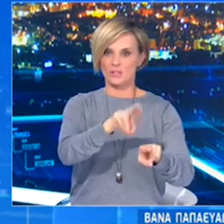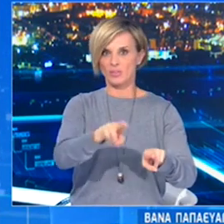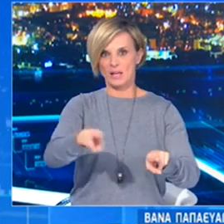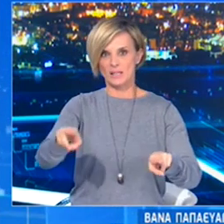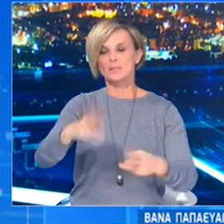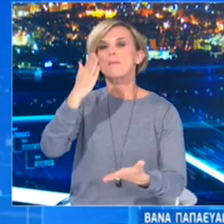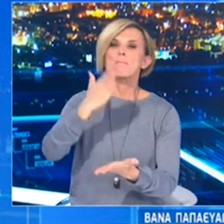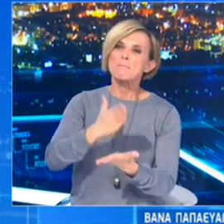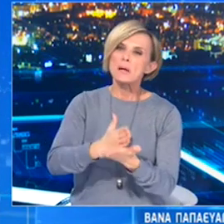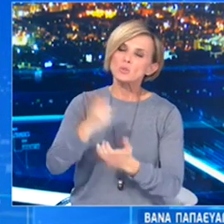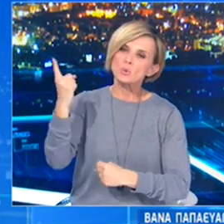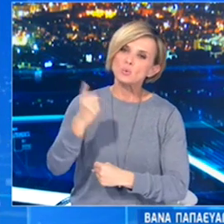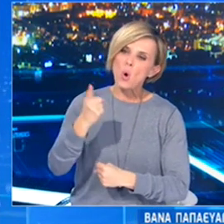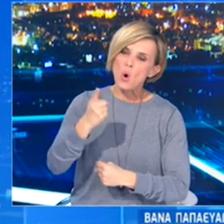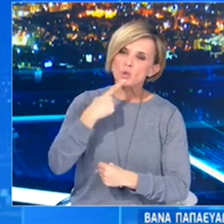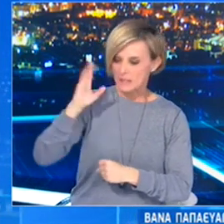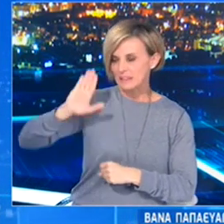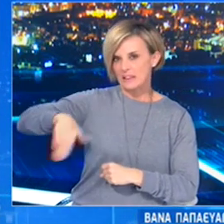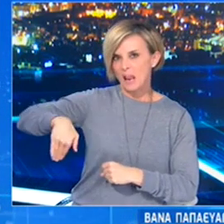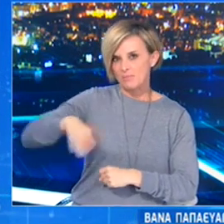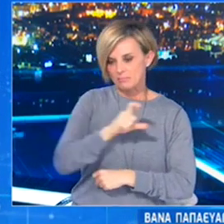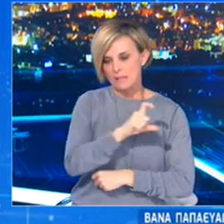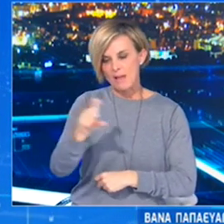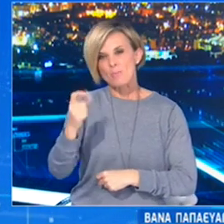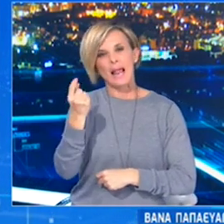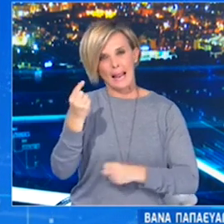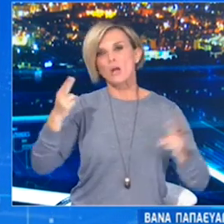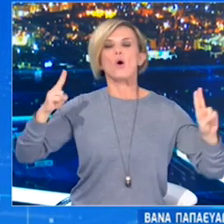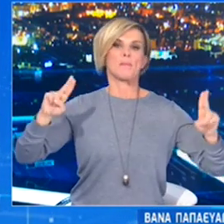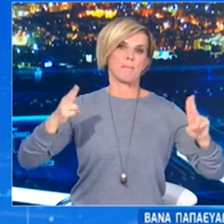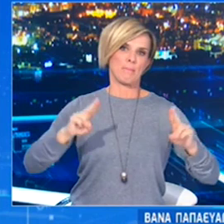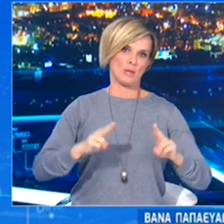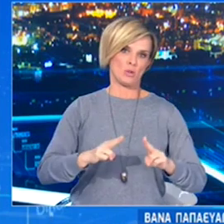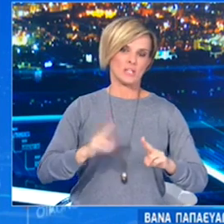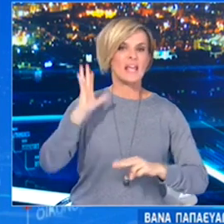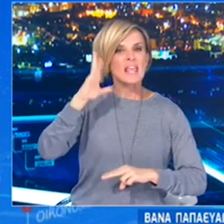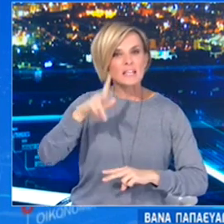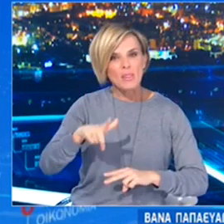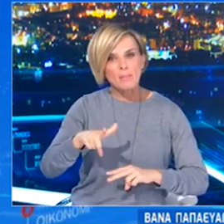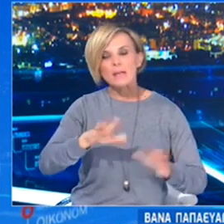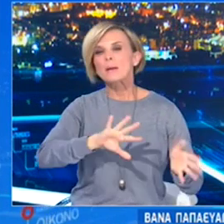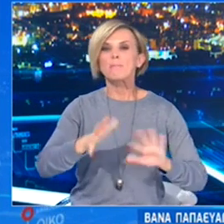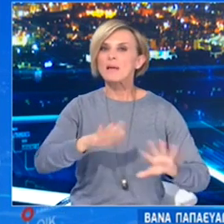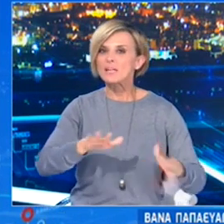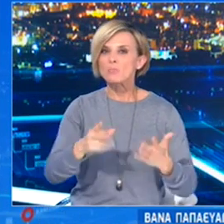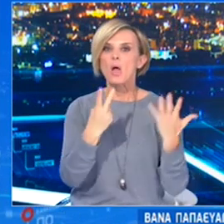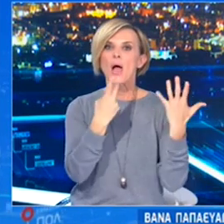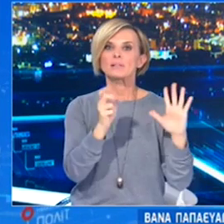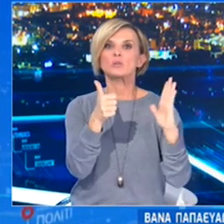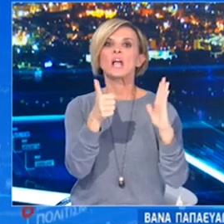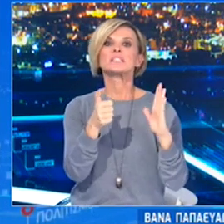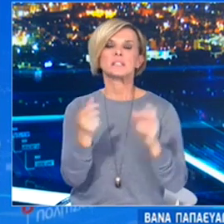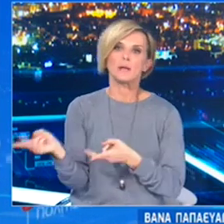είναι ελαφρά μειωμένος και έχουμε περίπου 360 εισαγωγές κάθε μερινά. Όμως οι μεθαίες ακολουθούν, είναι